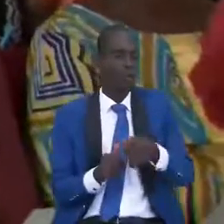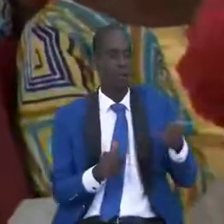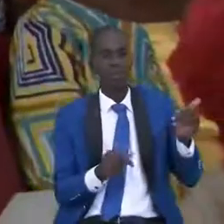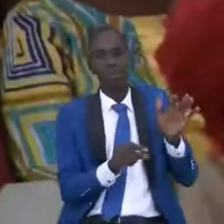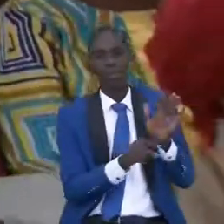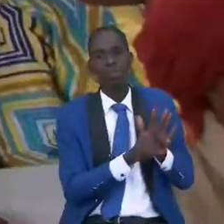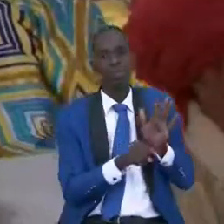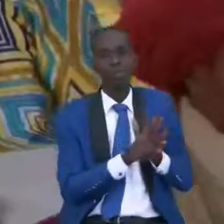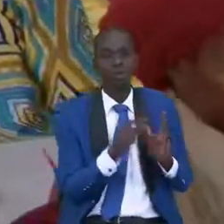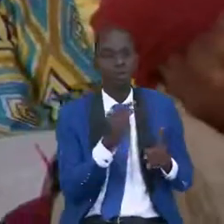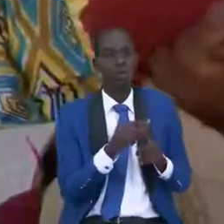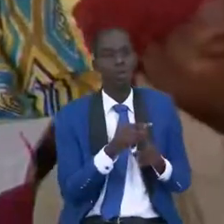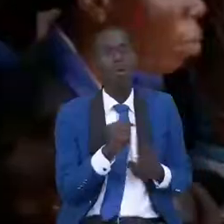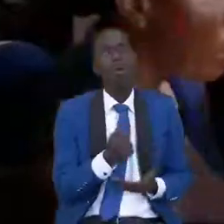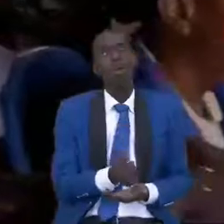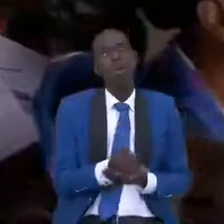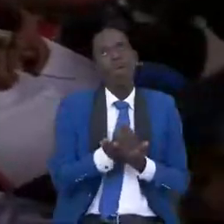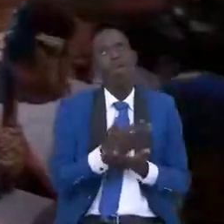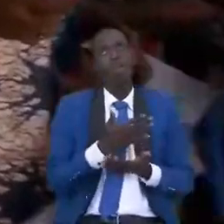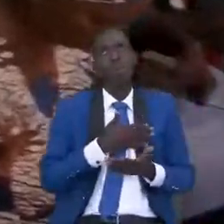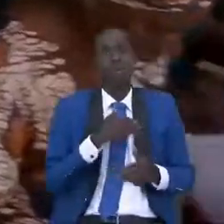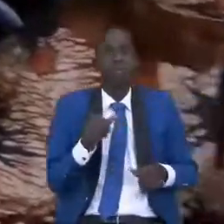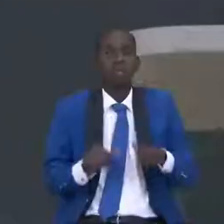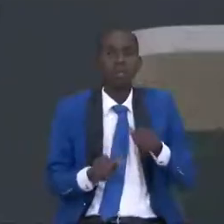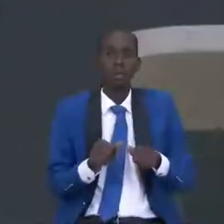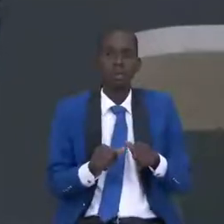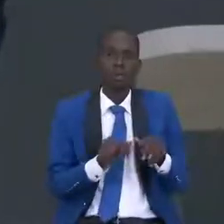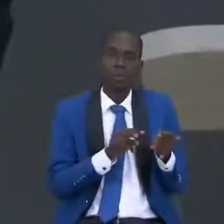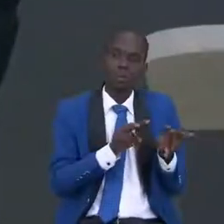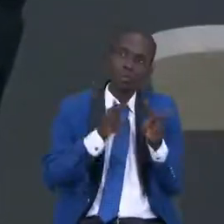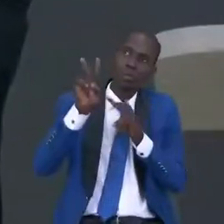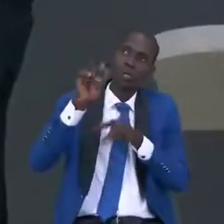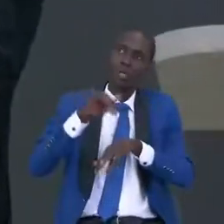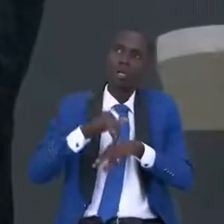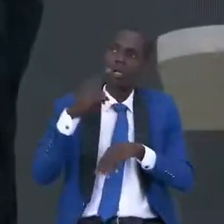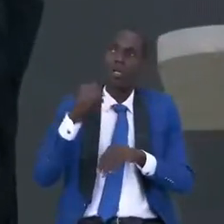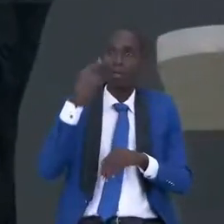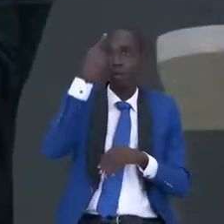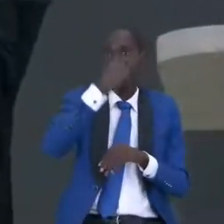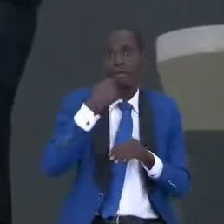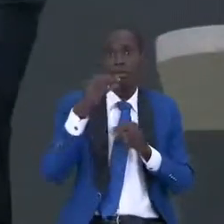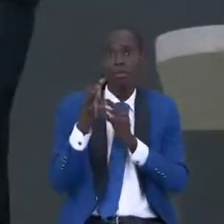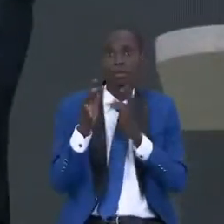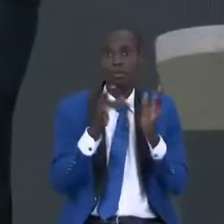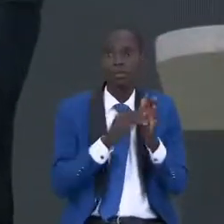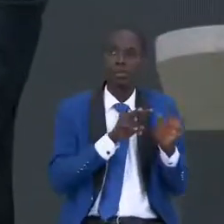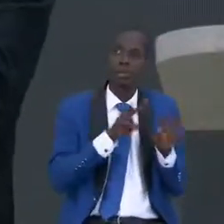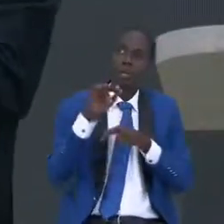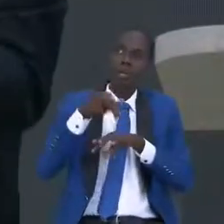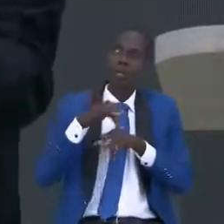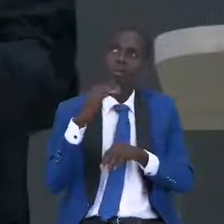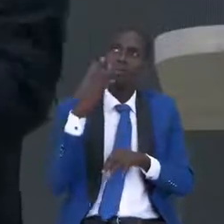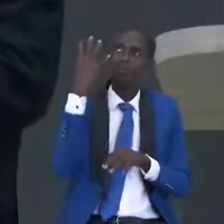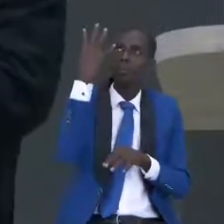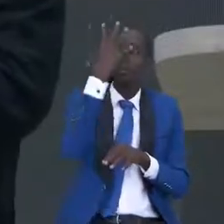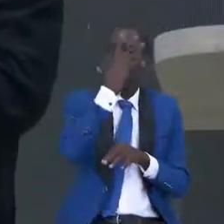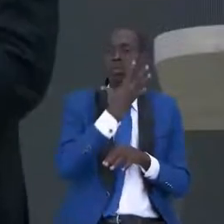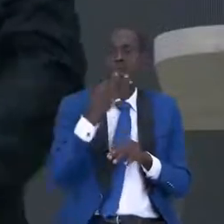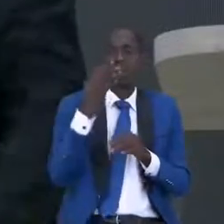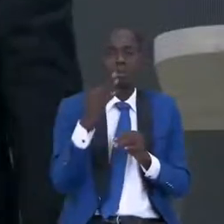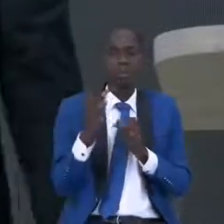au secours de mon incrédulité ». En regardant le visage de Jésus, en regardant la gloire de Jésus, en regardant